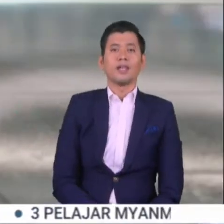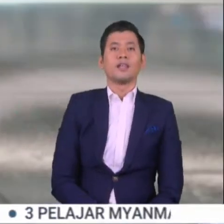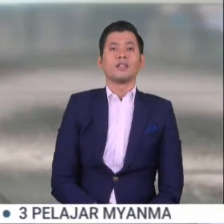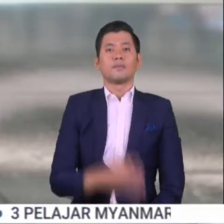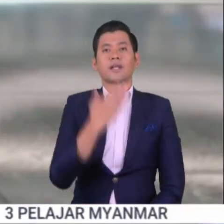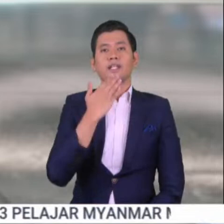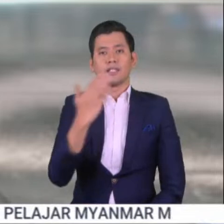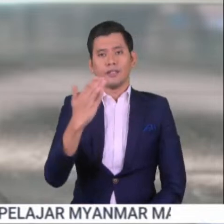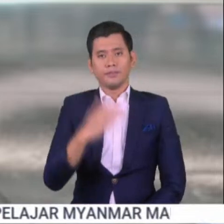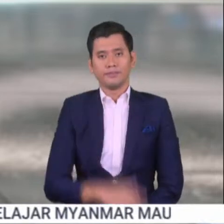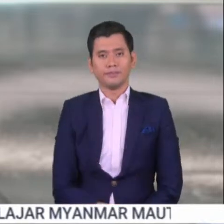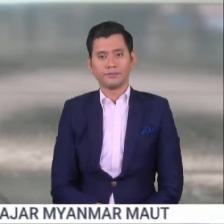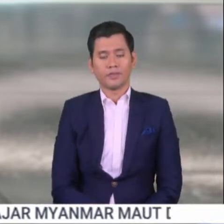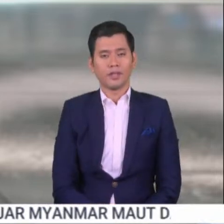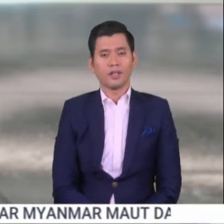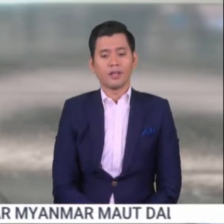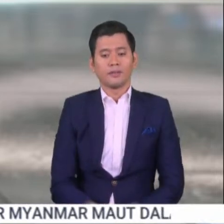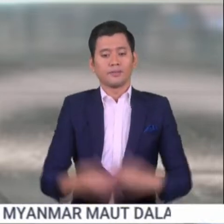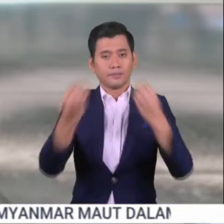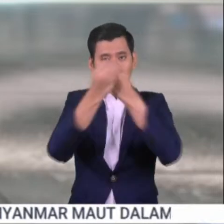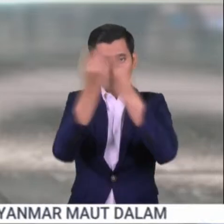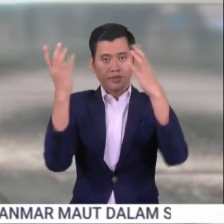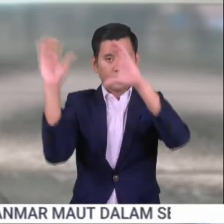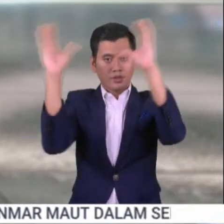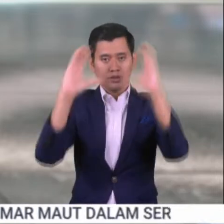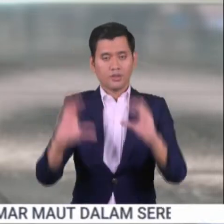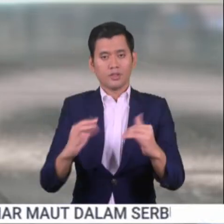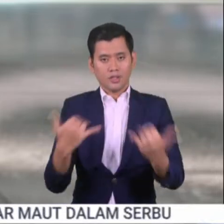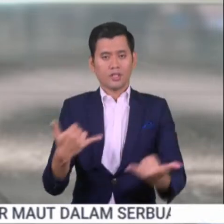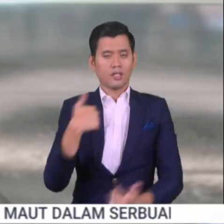Terima kasih, Jamilah. Dan untuk makluman cuaca semasa,